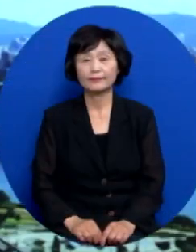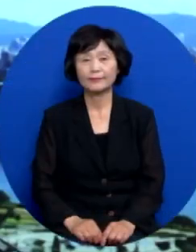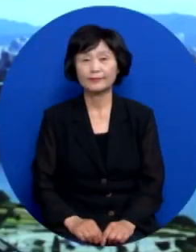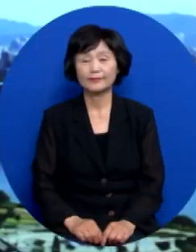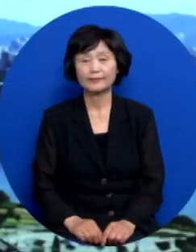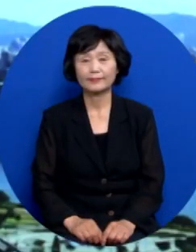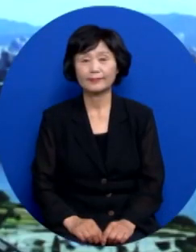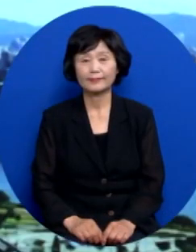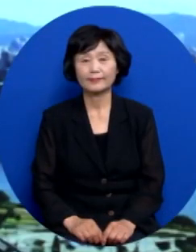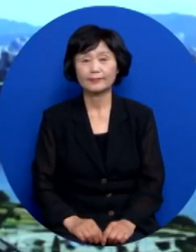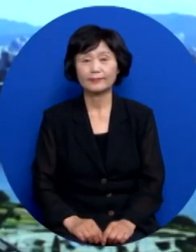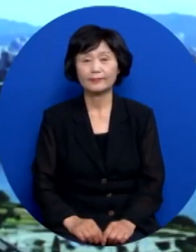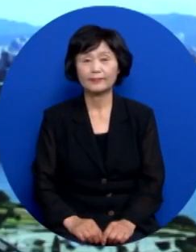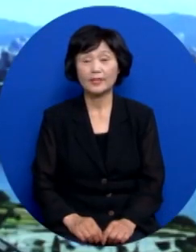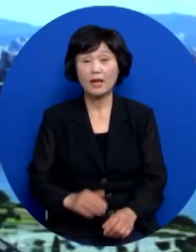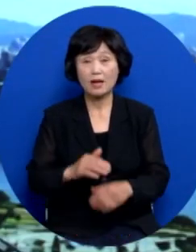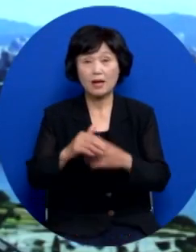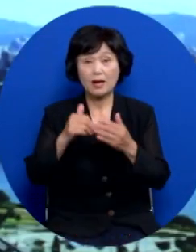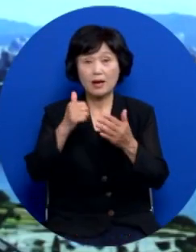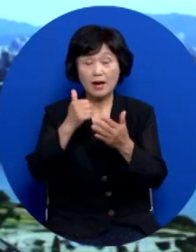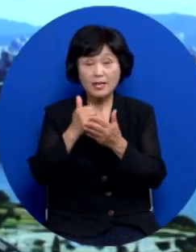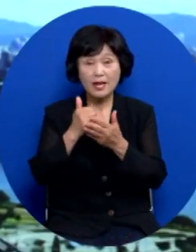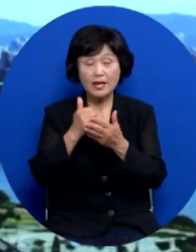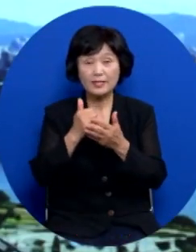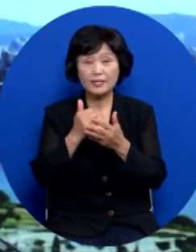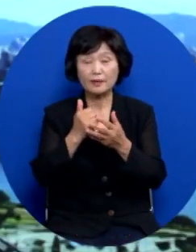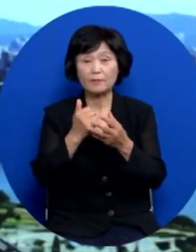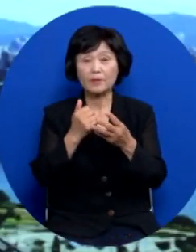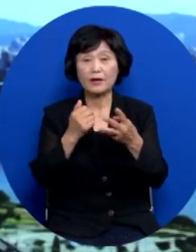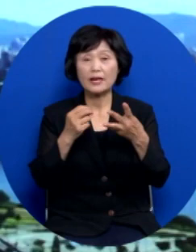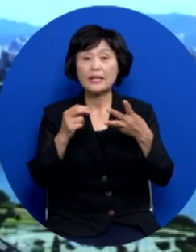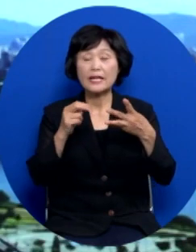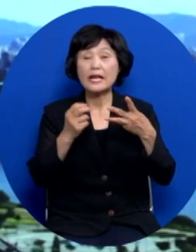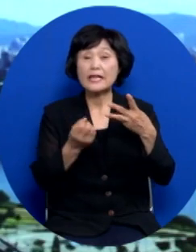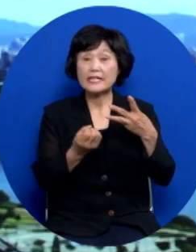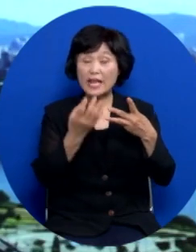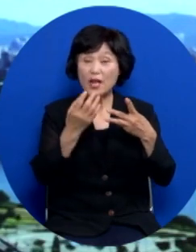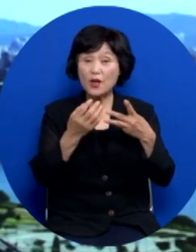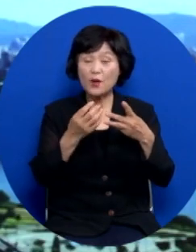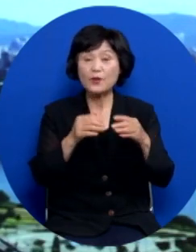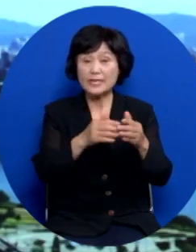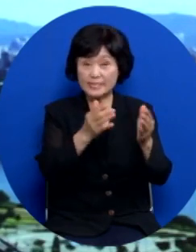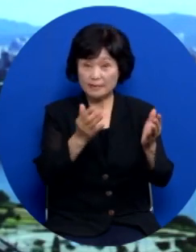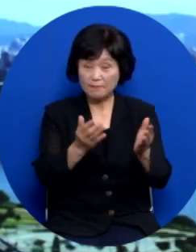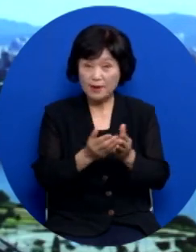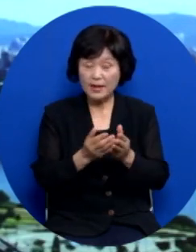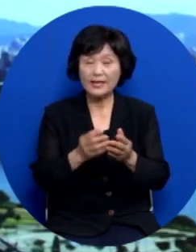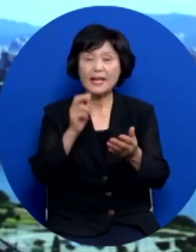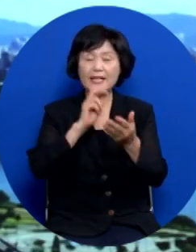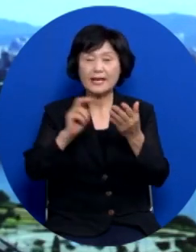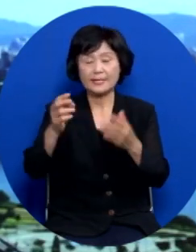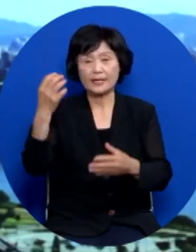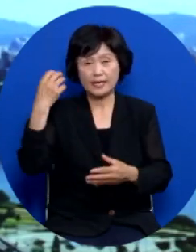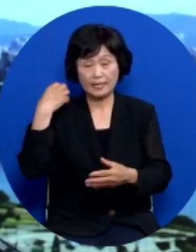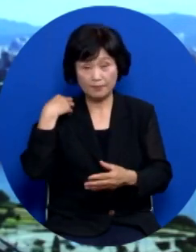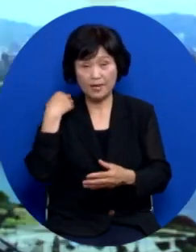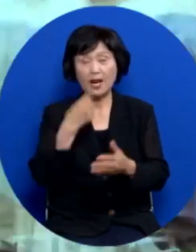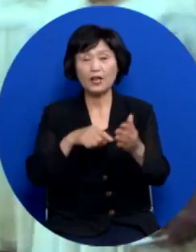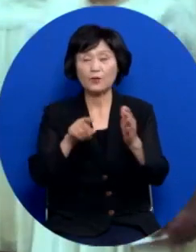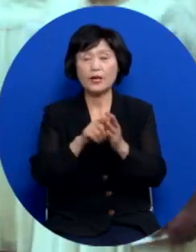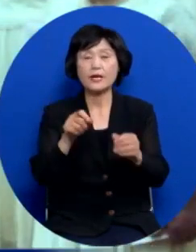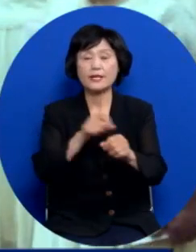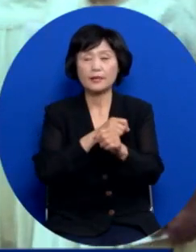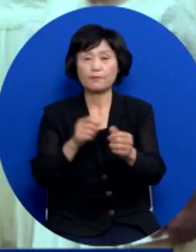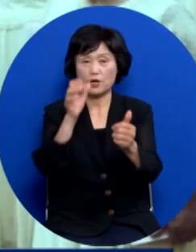속건 스튜디오입니다. 하나님께서는 레위 지파에게 찬양을 담당하도록 특별한 권세를 주셨는데요. 이처럼 찬양의